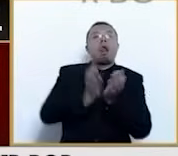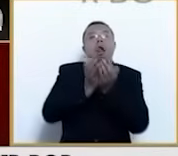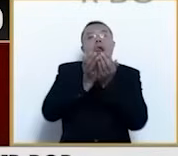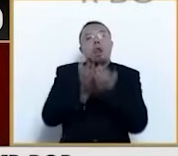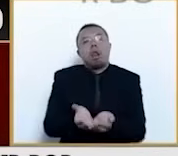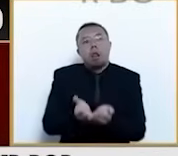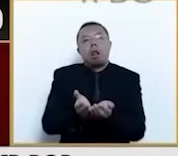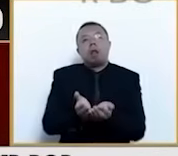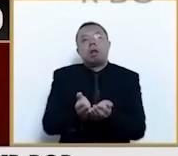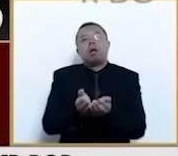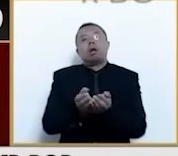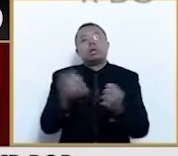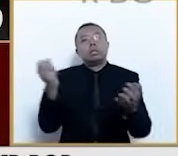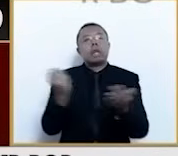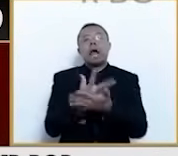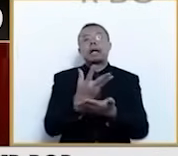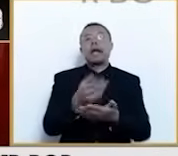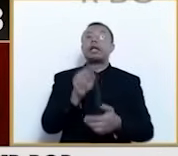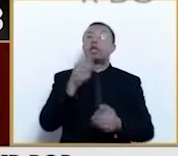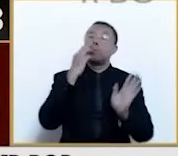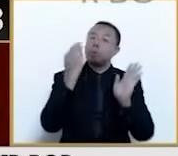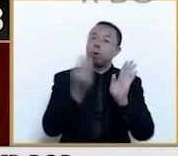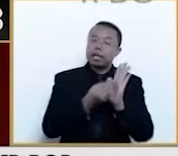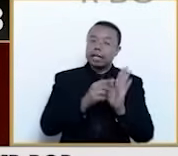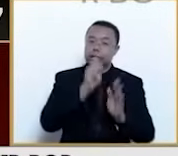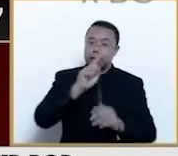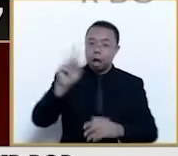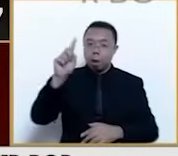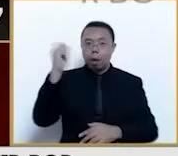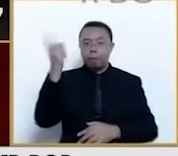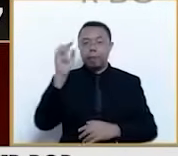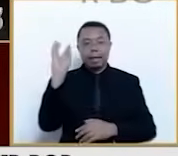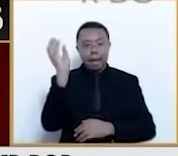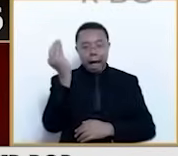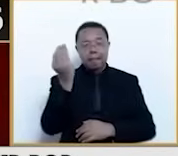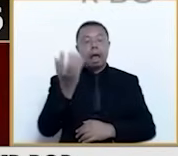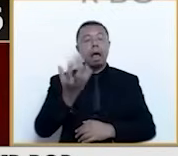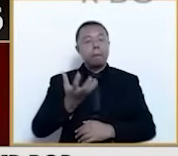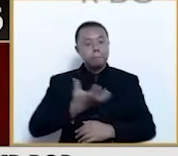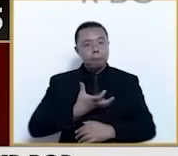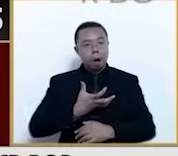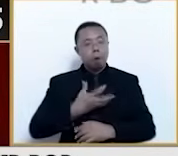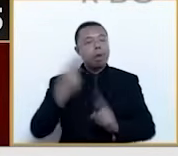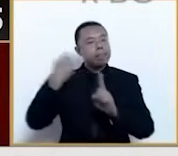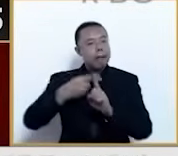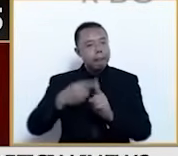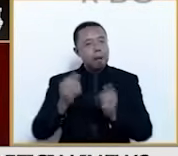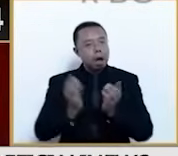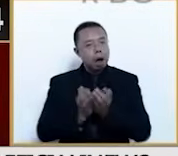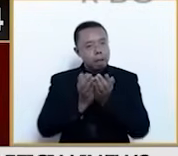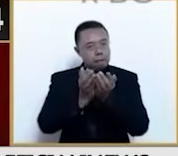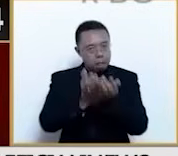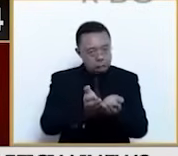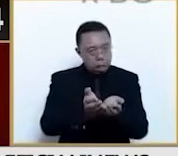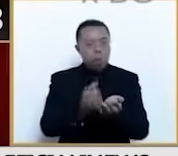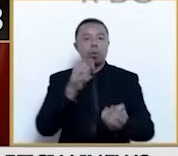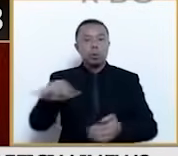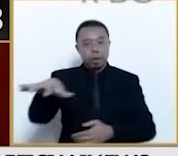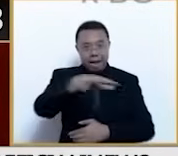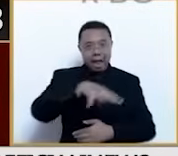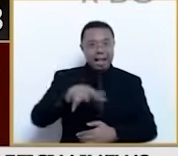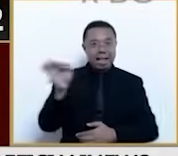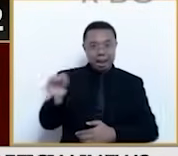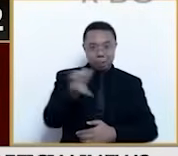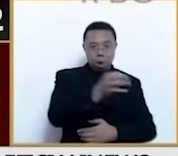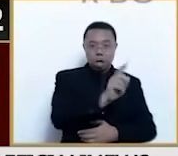salah satu bukti. Artinya insya Allah Pemda DKI akan menambah armada angkutan untuk ke wilayah sana